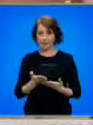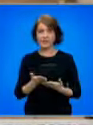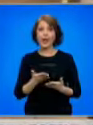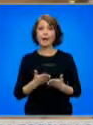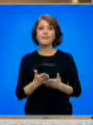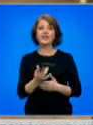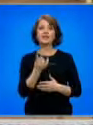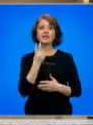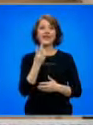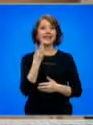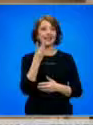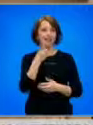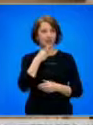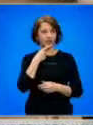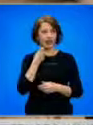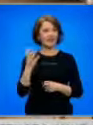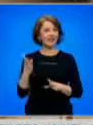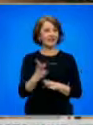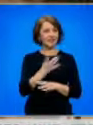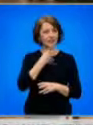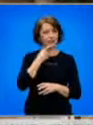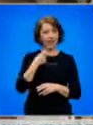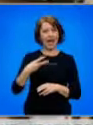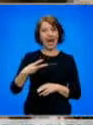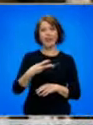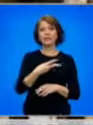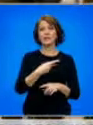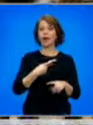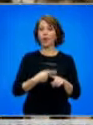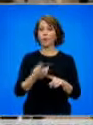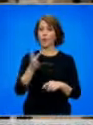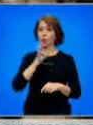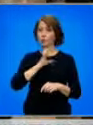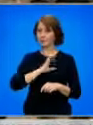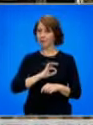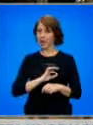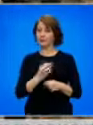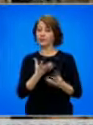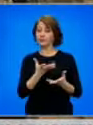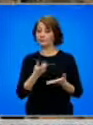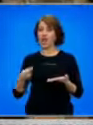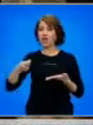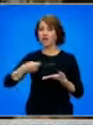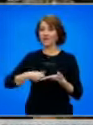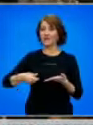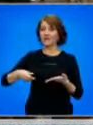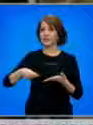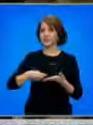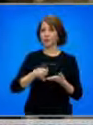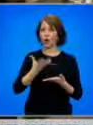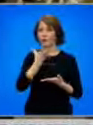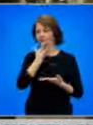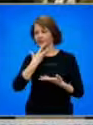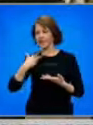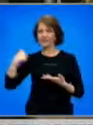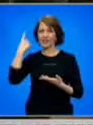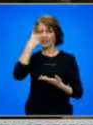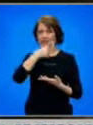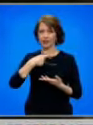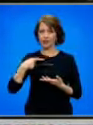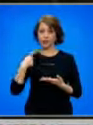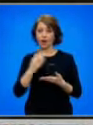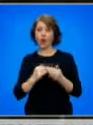През 2003, когато е 19-годишна, Елизабет Холмс успява да привлече огромни инвестиции от влиятелни и известни личности. Успява да увеличи